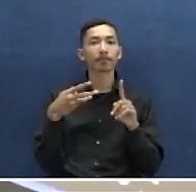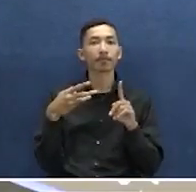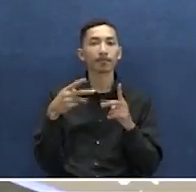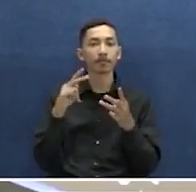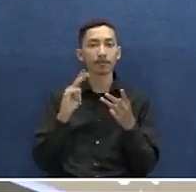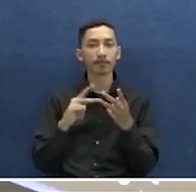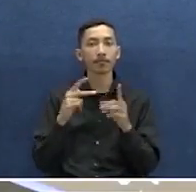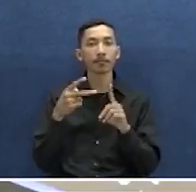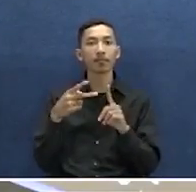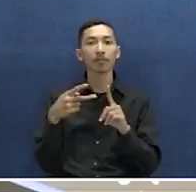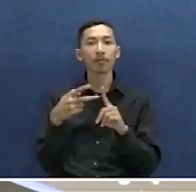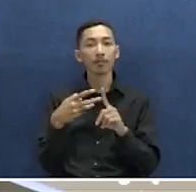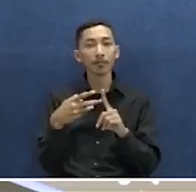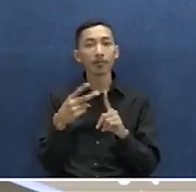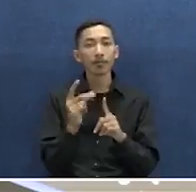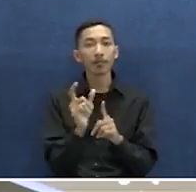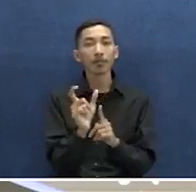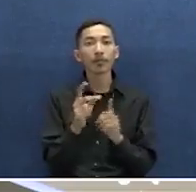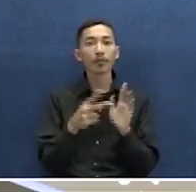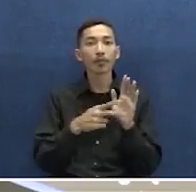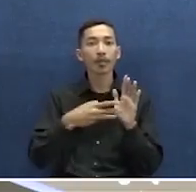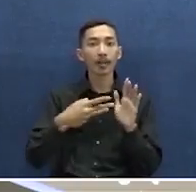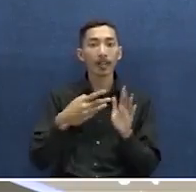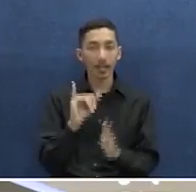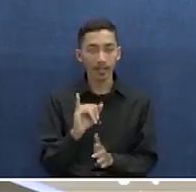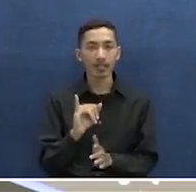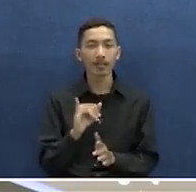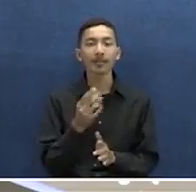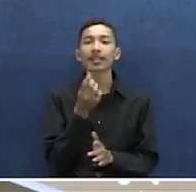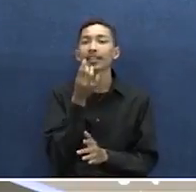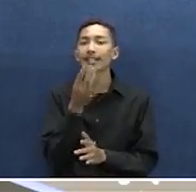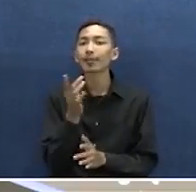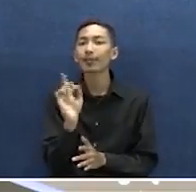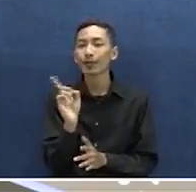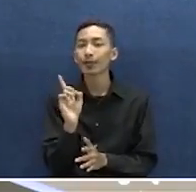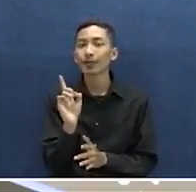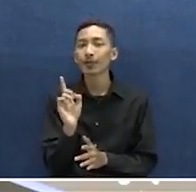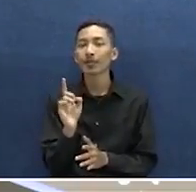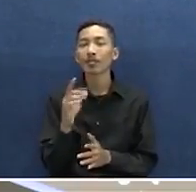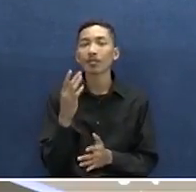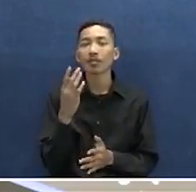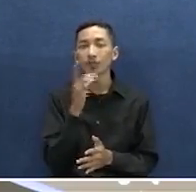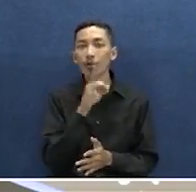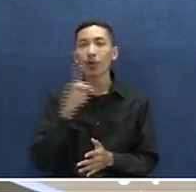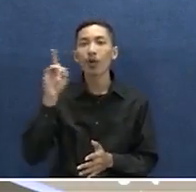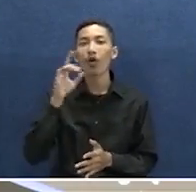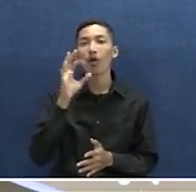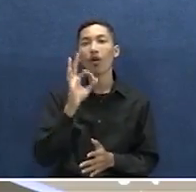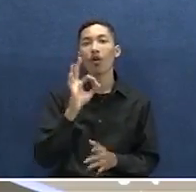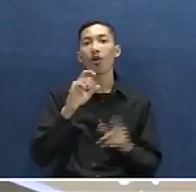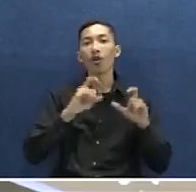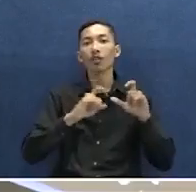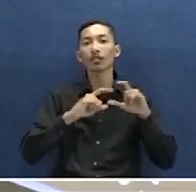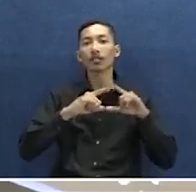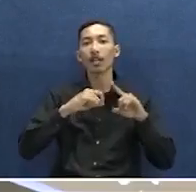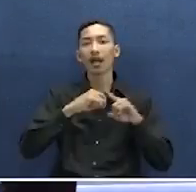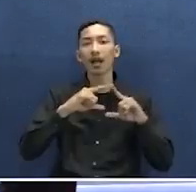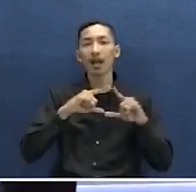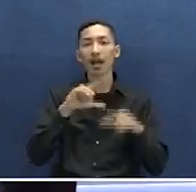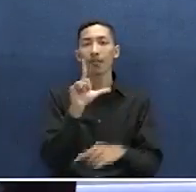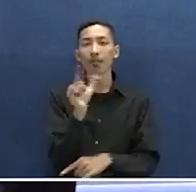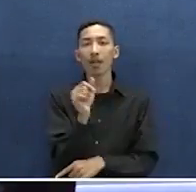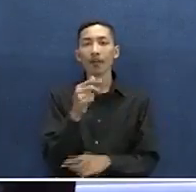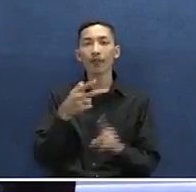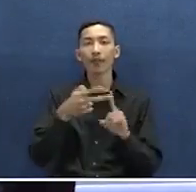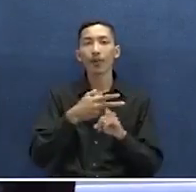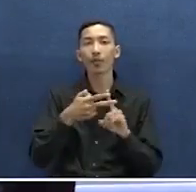perizinan dulu ternyata berubah Kembali ke indonesia terus Osaka Insya Allah bulan Februari uh luar biasa